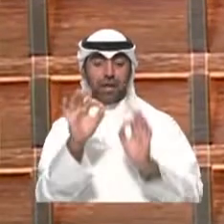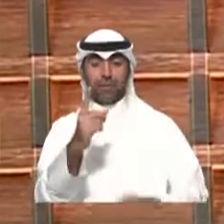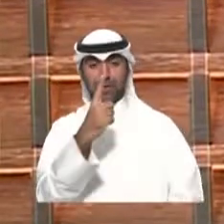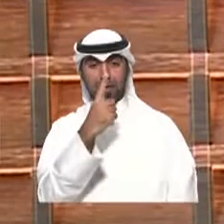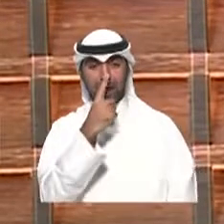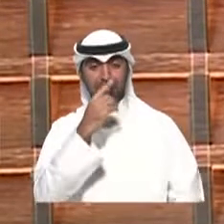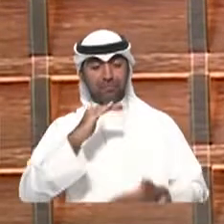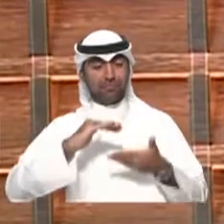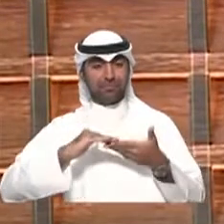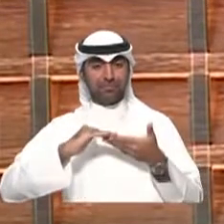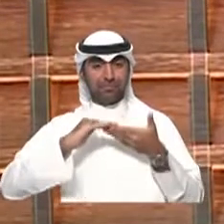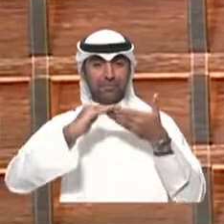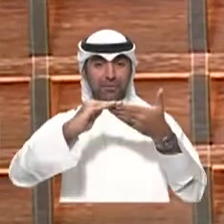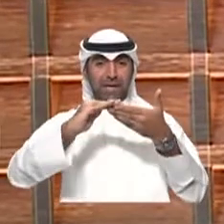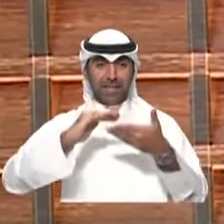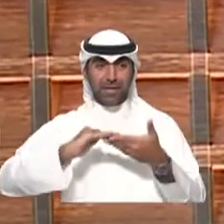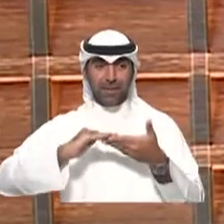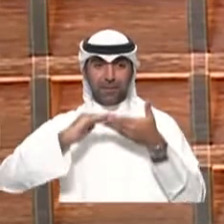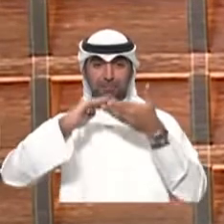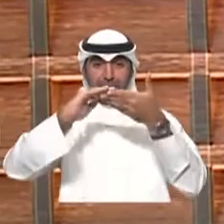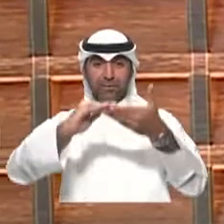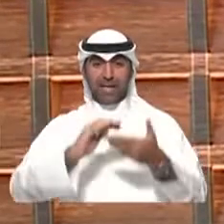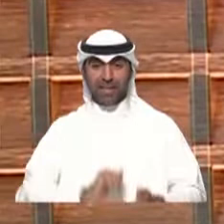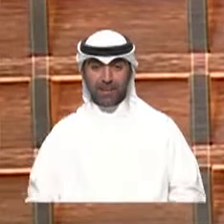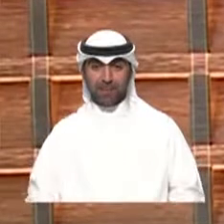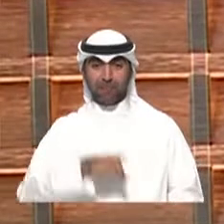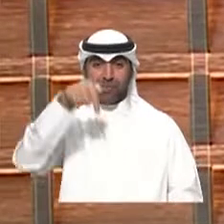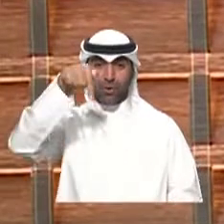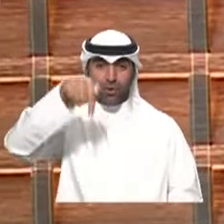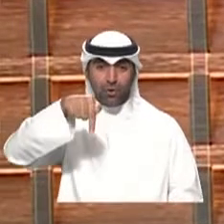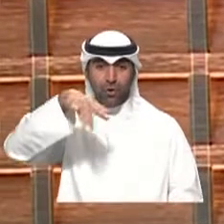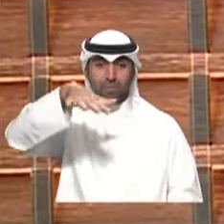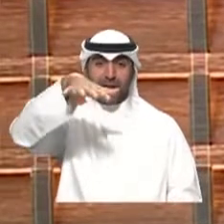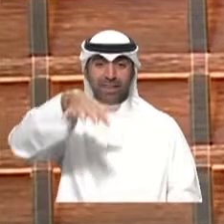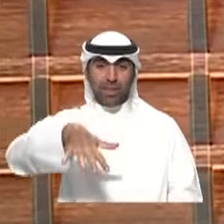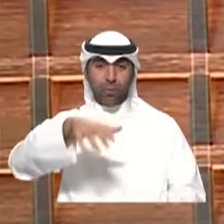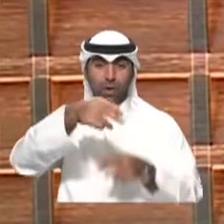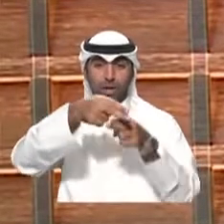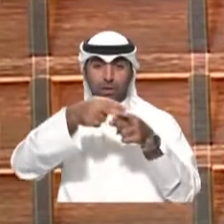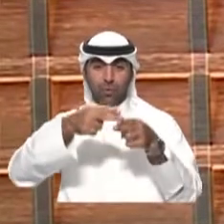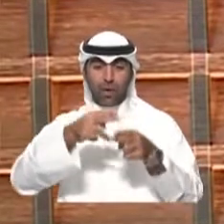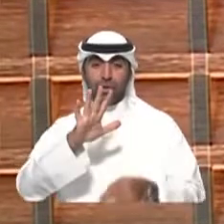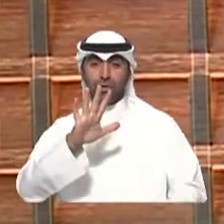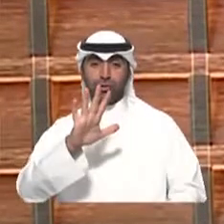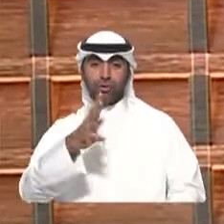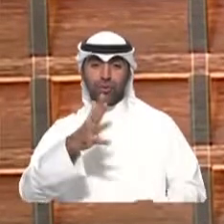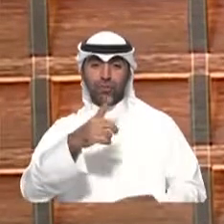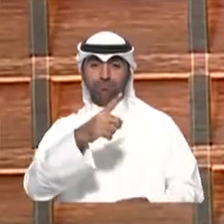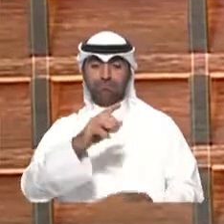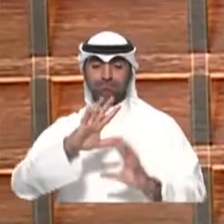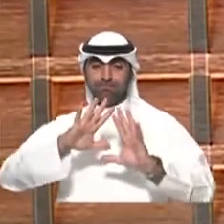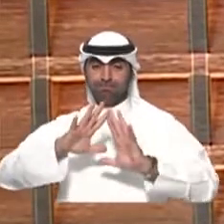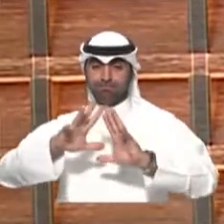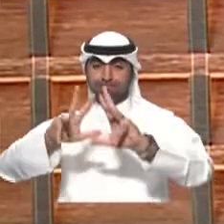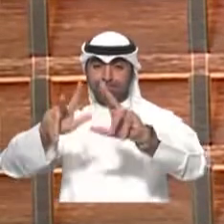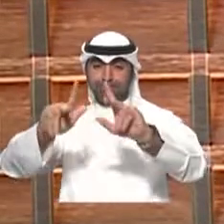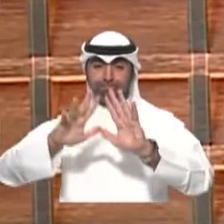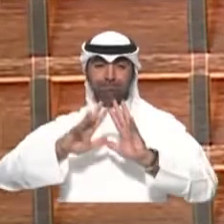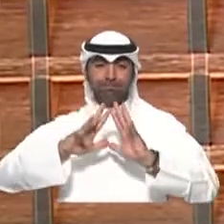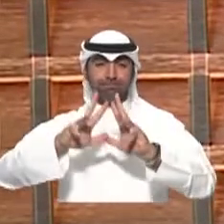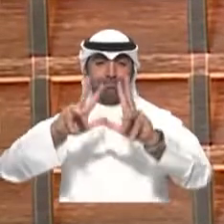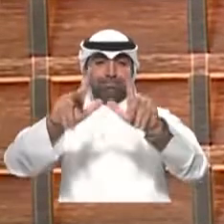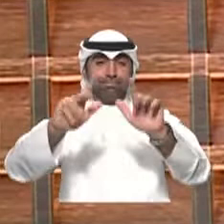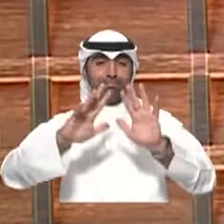جمعية التنمية الخيرية في دولة الكويت بتنفيذ العديد من المشاريع في اليمن خلال شهر نوفمبر. من هذه